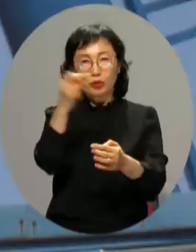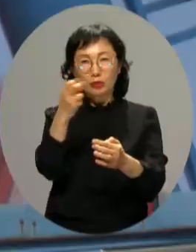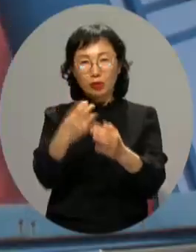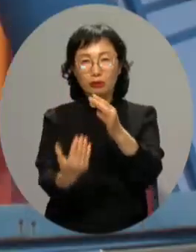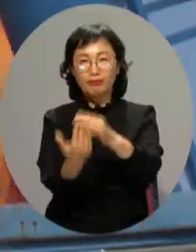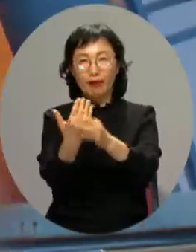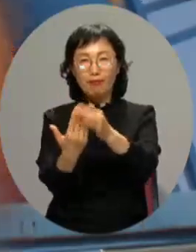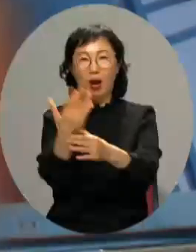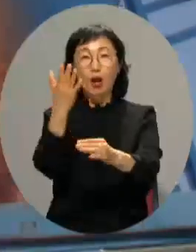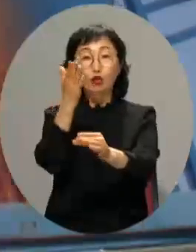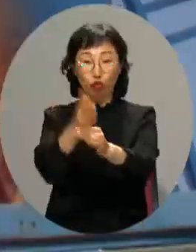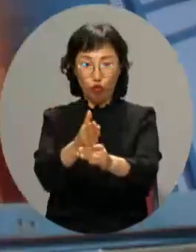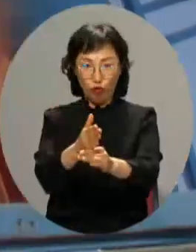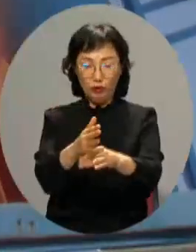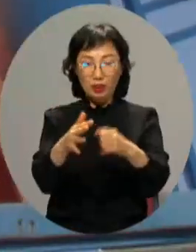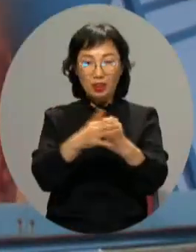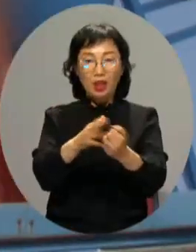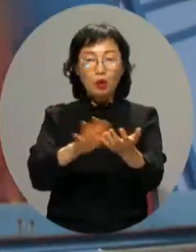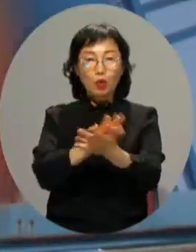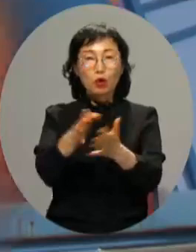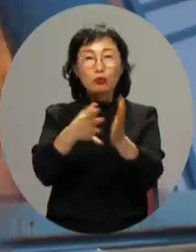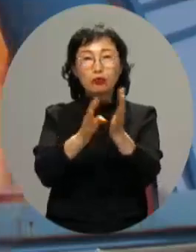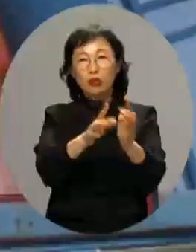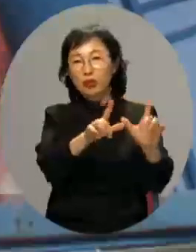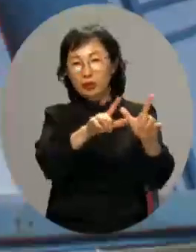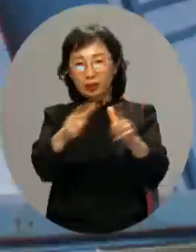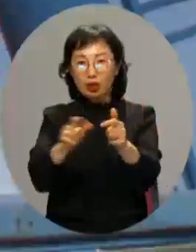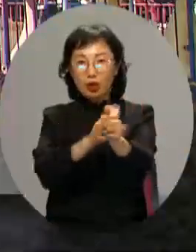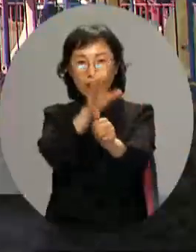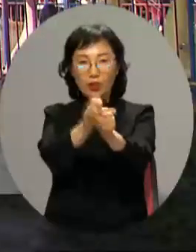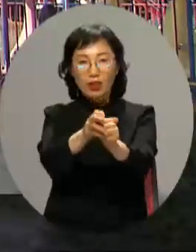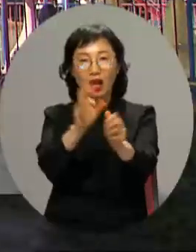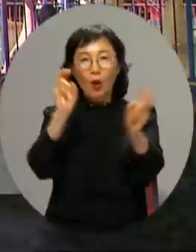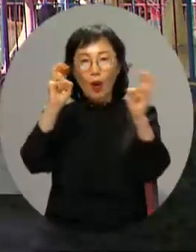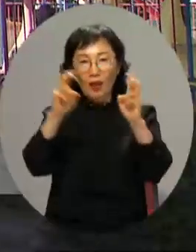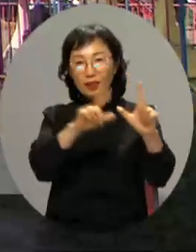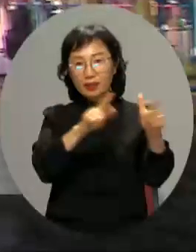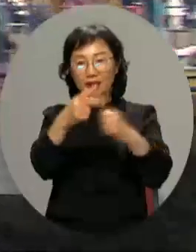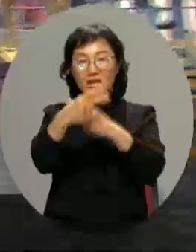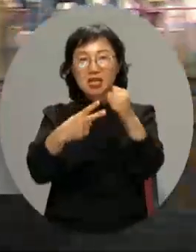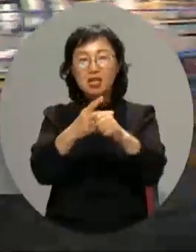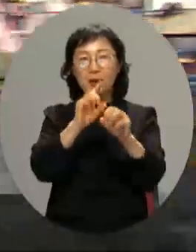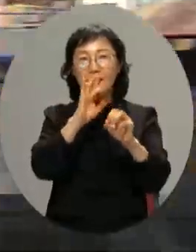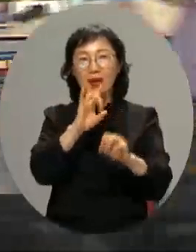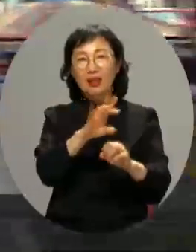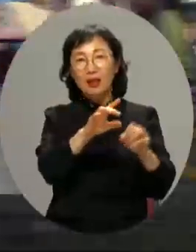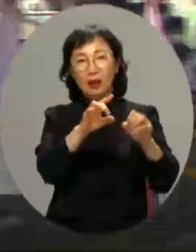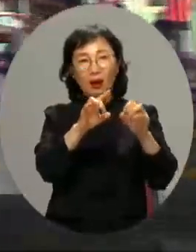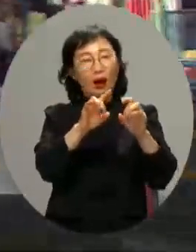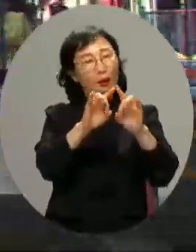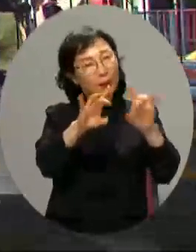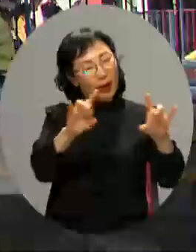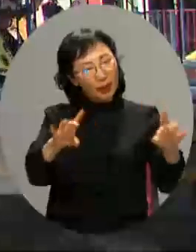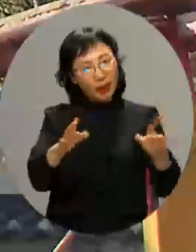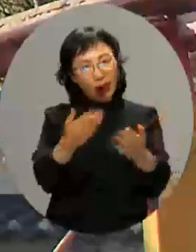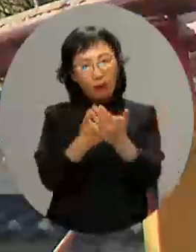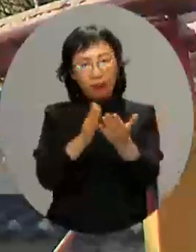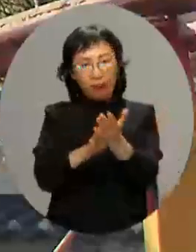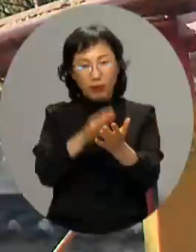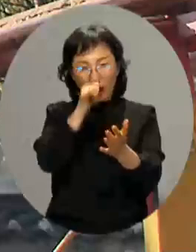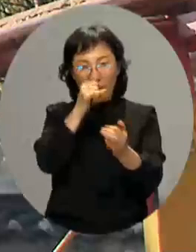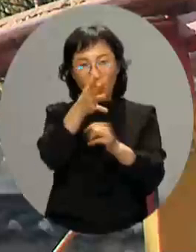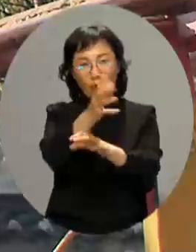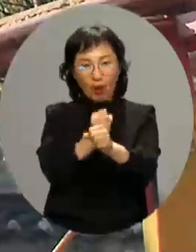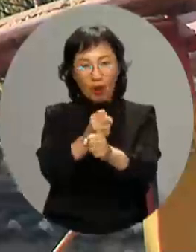있습니다. 놀이시설을 위탁 운영하는 업체는 2년 만에 갱신되는 계약 때문에 수천만 원이 드는 시설